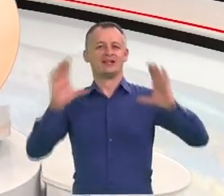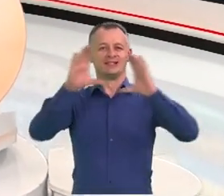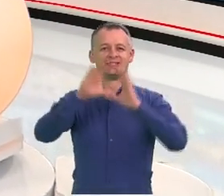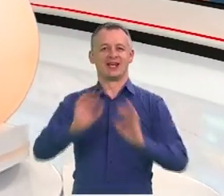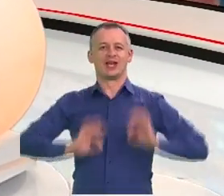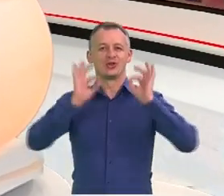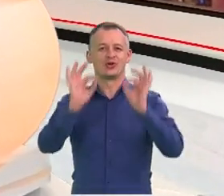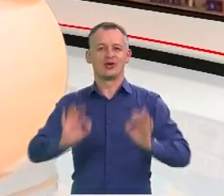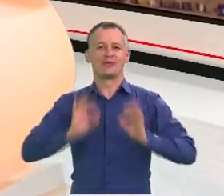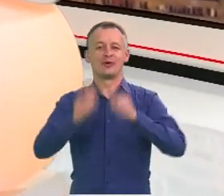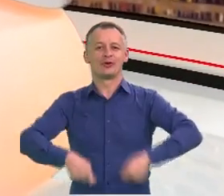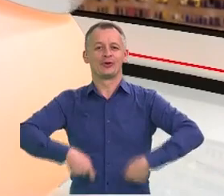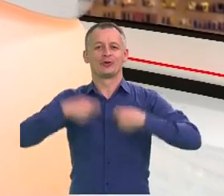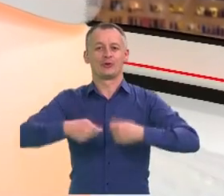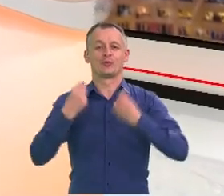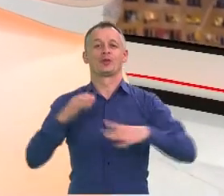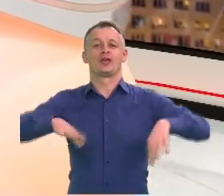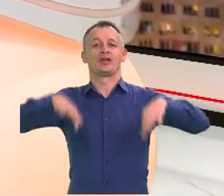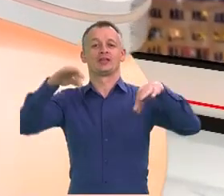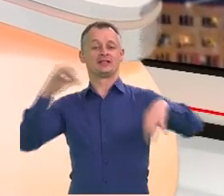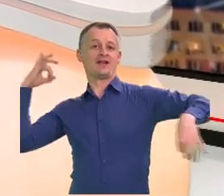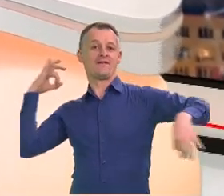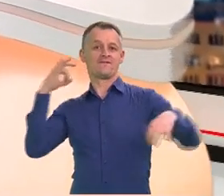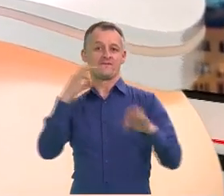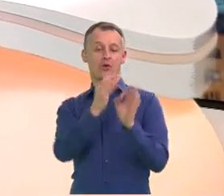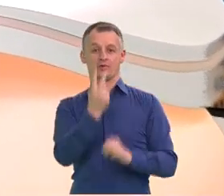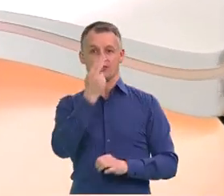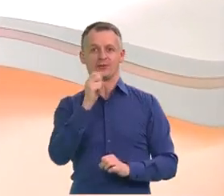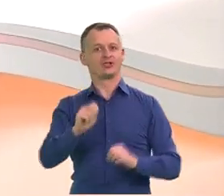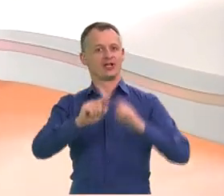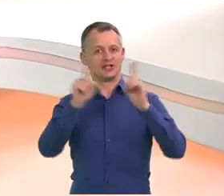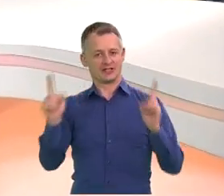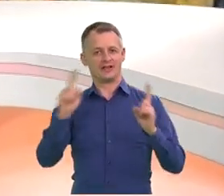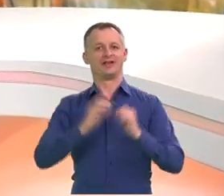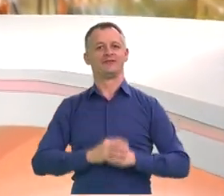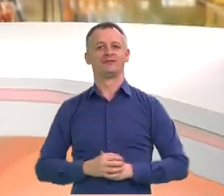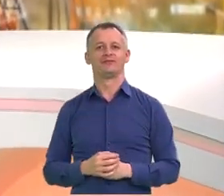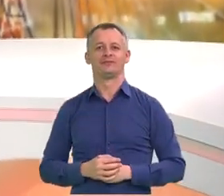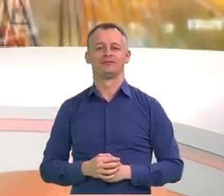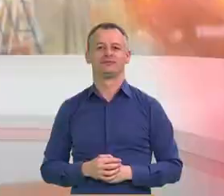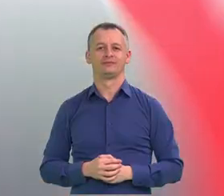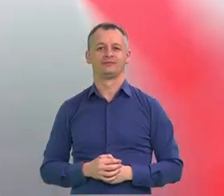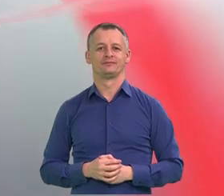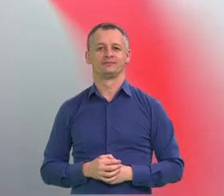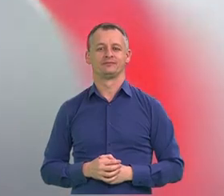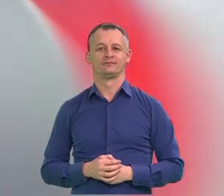Bună seara, doamnelor și domnilor, sunt Ioana Maria Moldovan, bun găsit la Focus. Iată care sunt cele mai importante știri ale zilei.